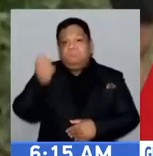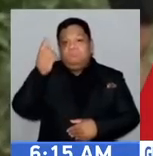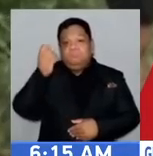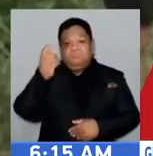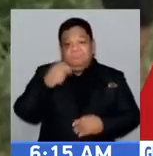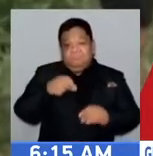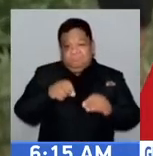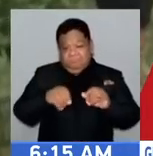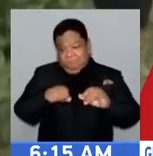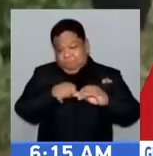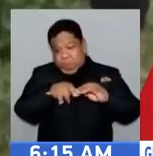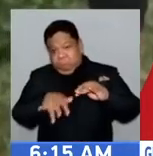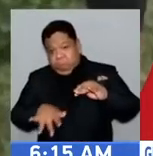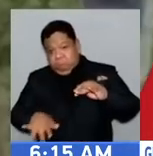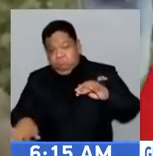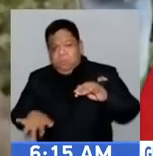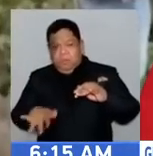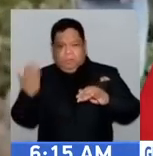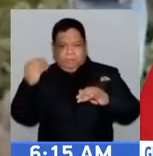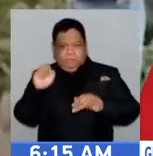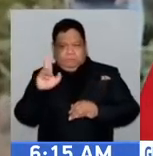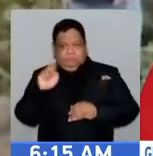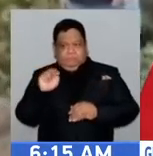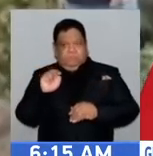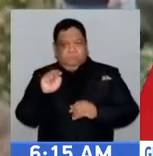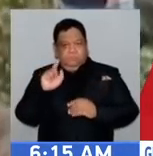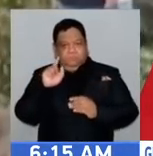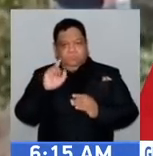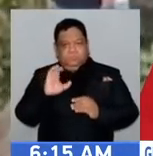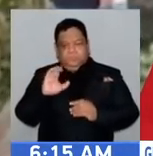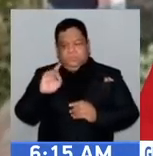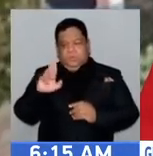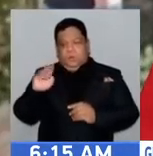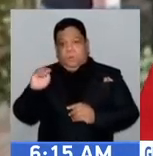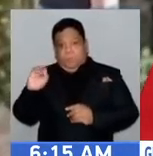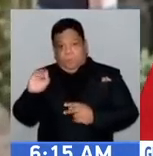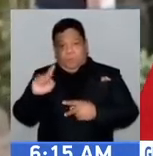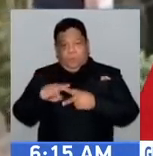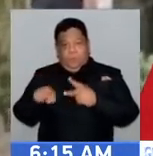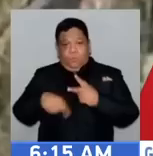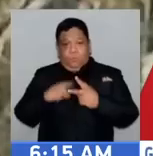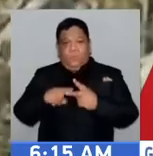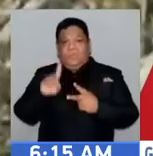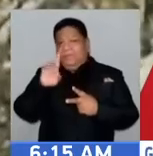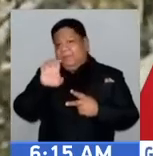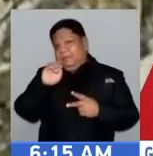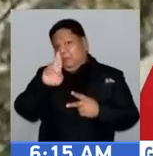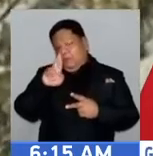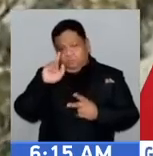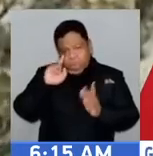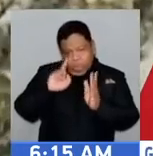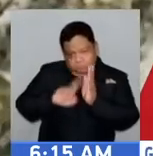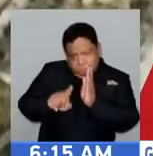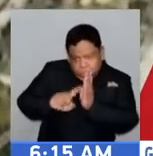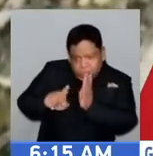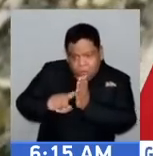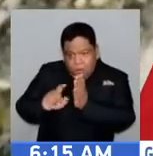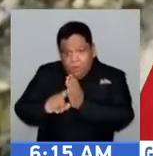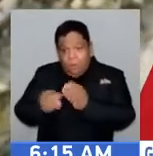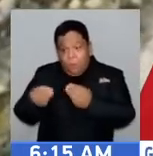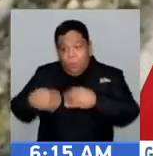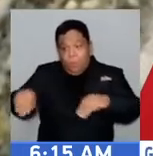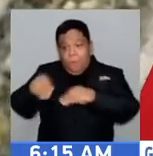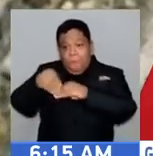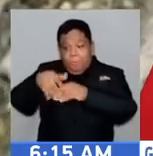linggo, nag-inspeksyon ang mga kawani ng CDRRMO at Mines and Geosciences Bureau na pag-alaman na ang lugar ay